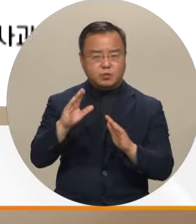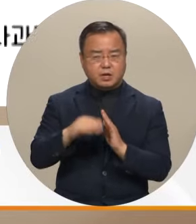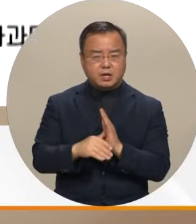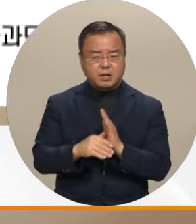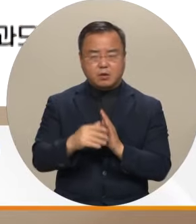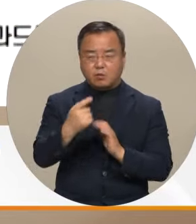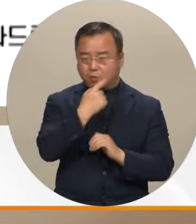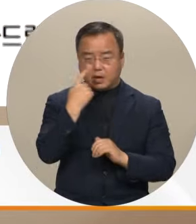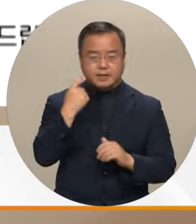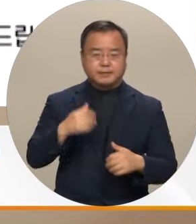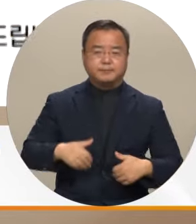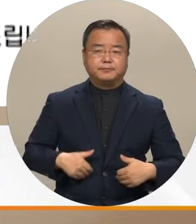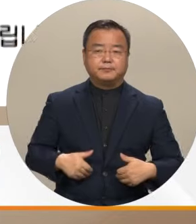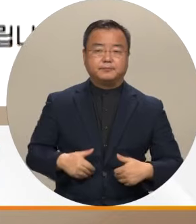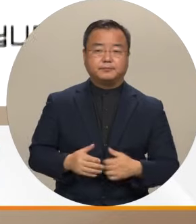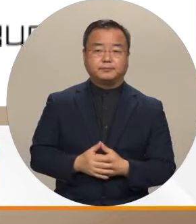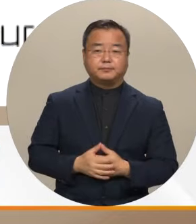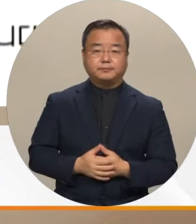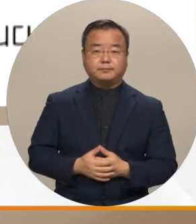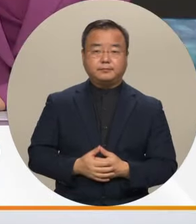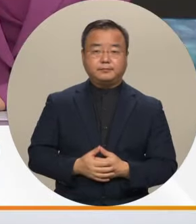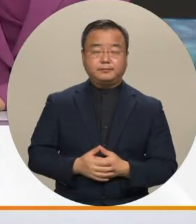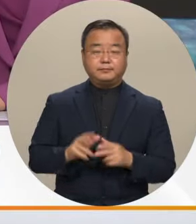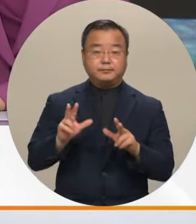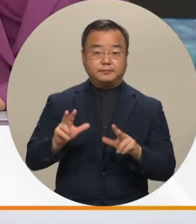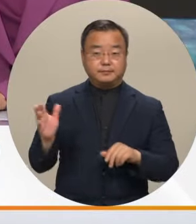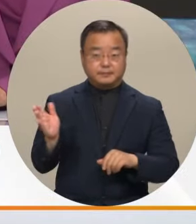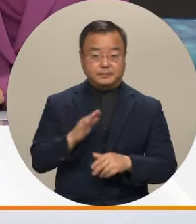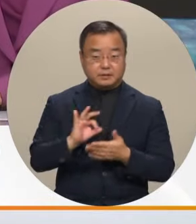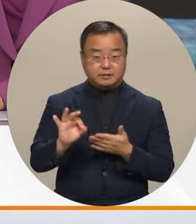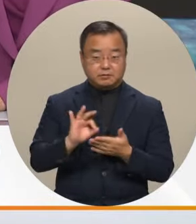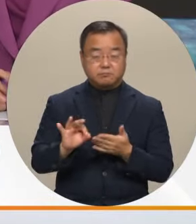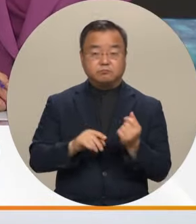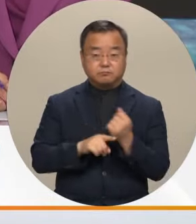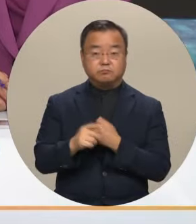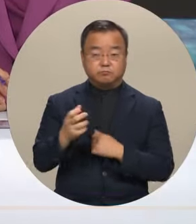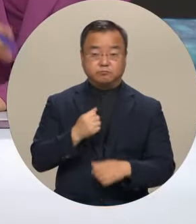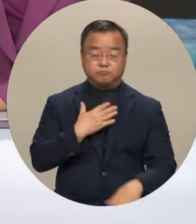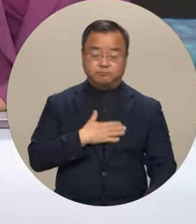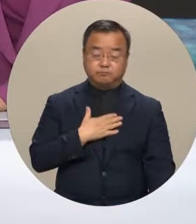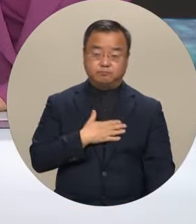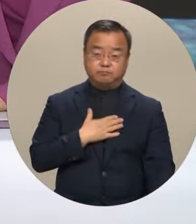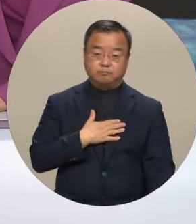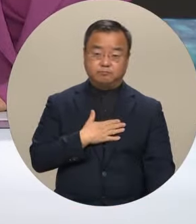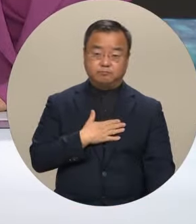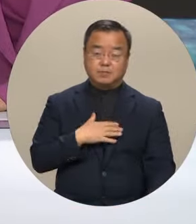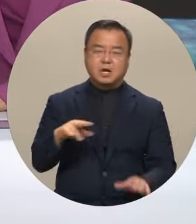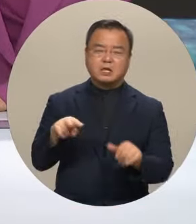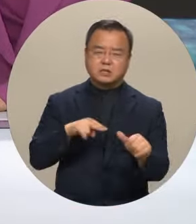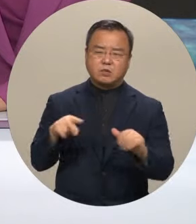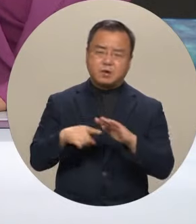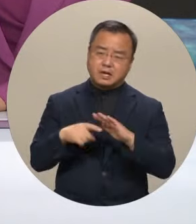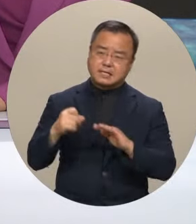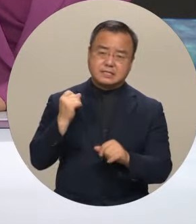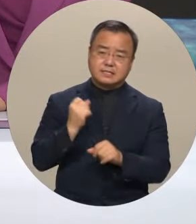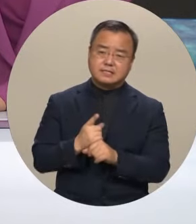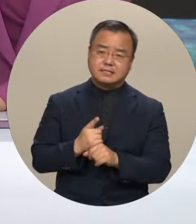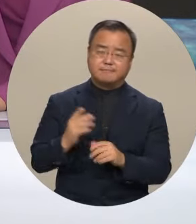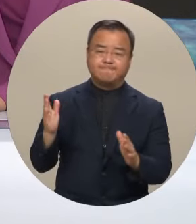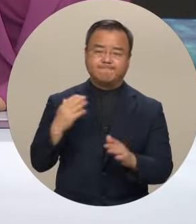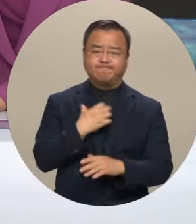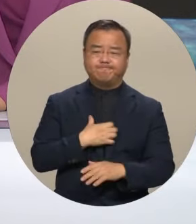거다는 생각을 합니다네 지금부터라도 도입하는 거 의미가 있다라고 지적을 해 주셨습니다네 이미 정보가 유치된 학생들은 지금 굉장히